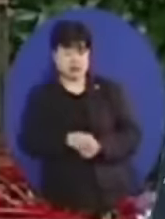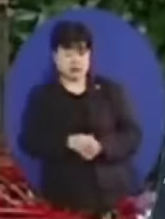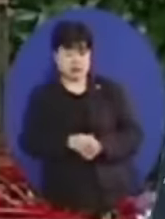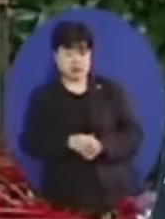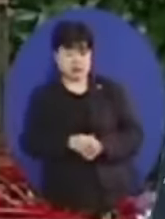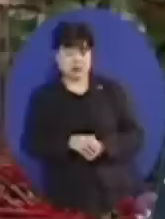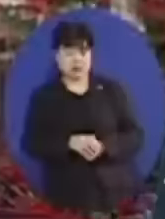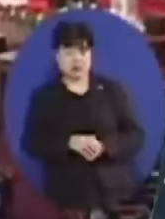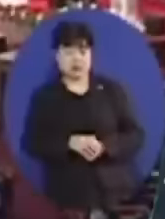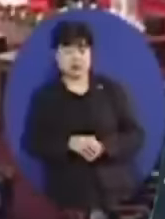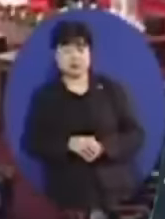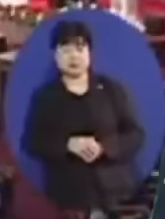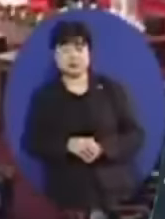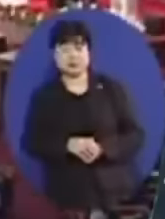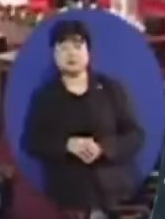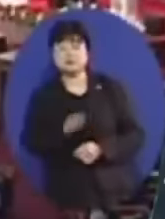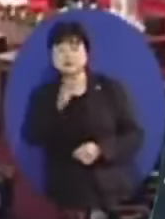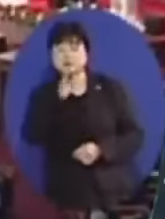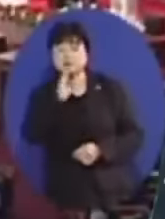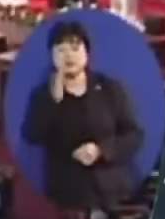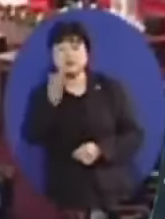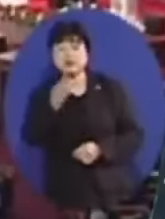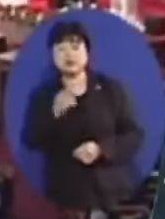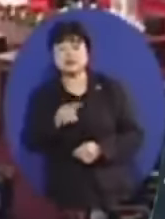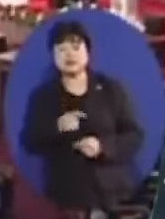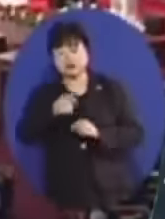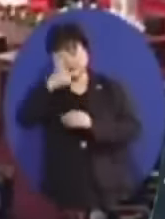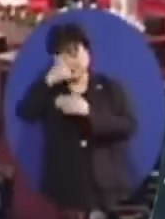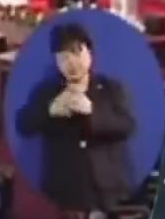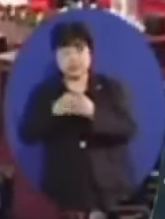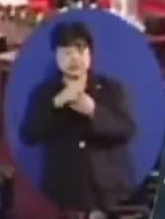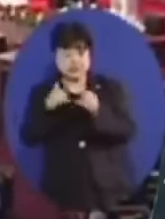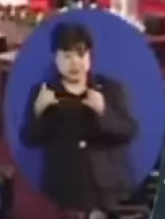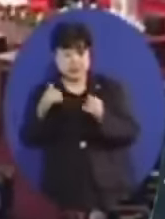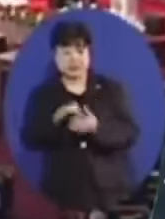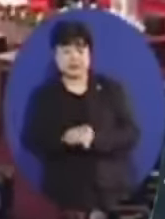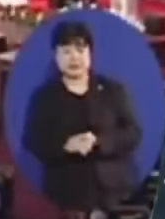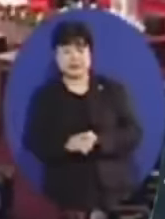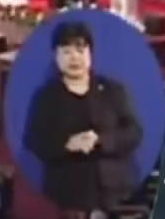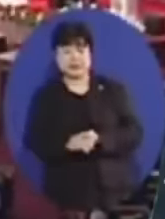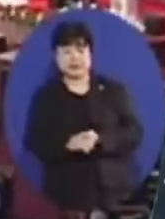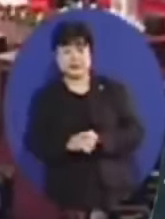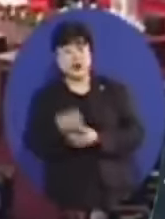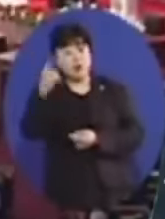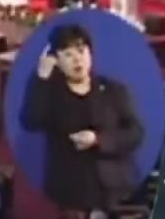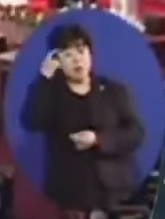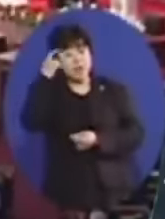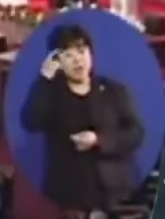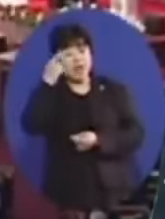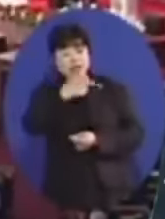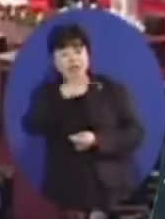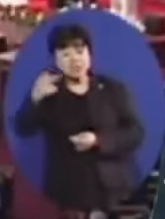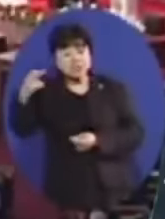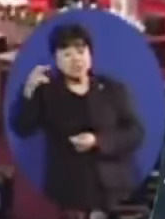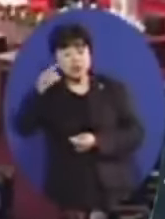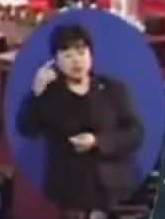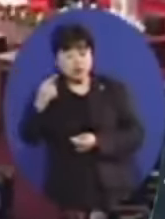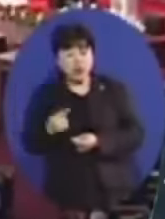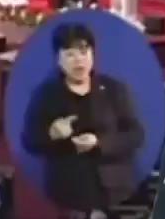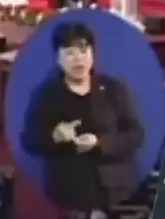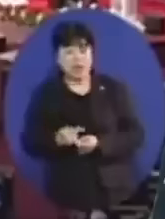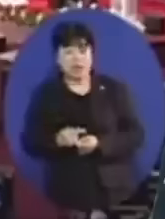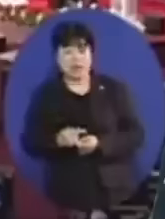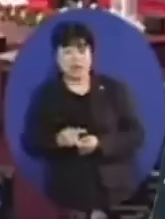할 수밖에 없습니다. 그렇게 타락해 된 사람은 대뇌에 그런 경향을 가지고